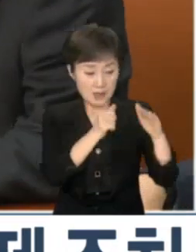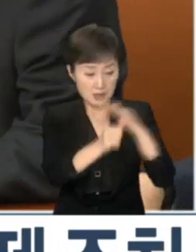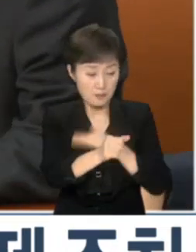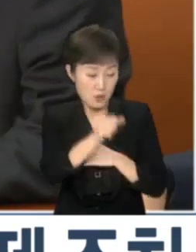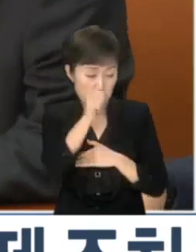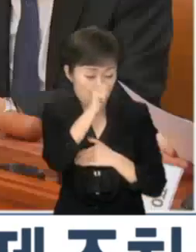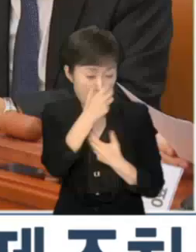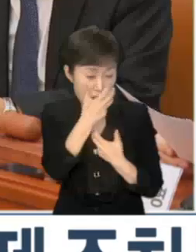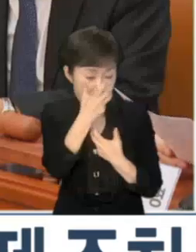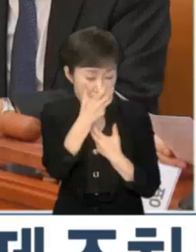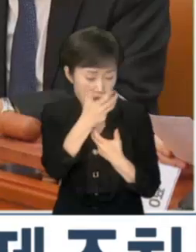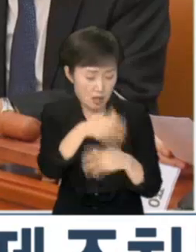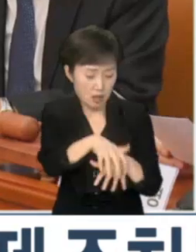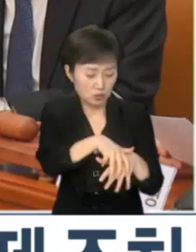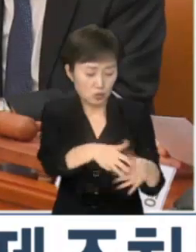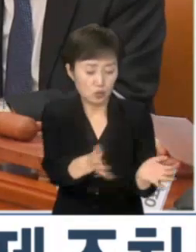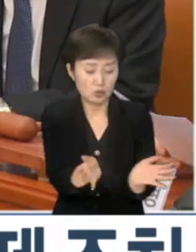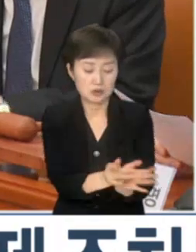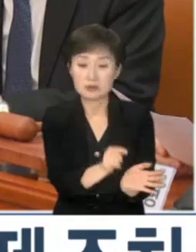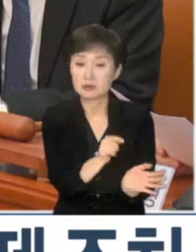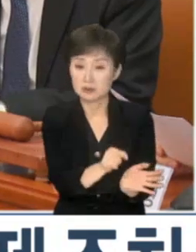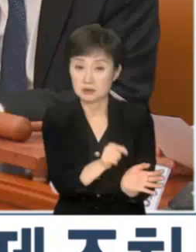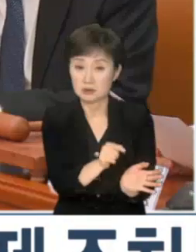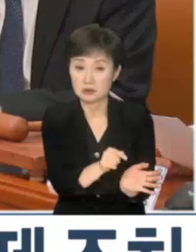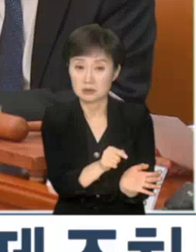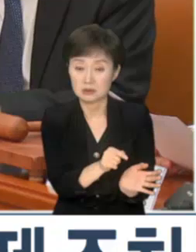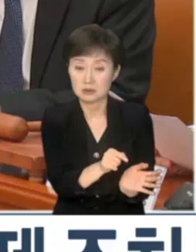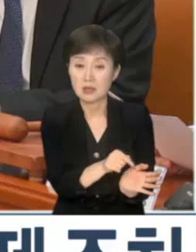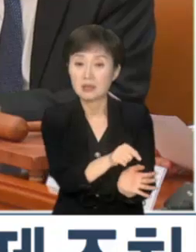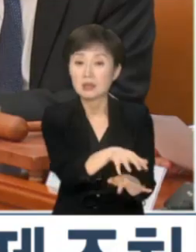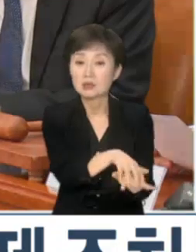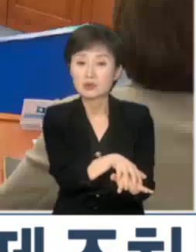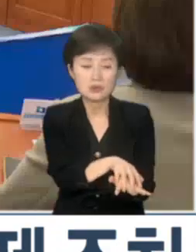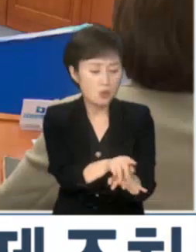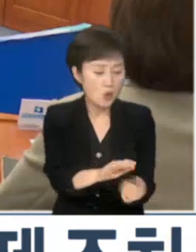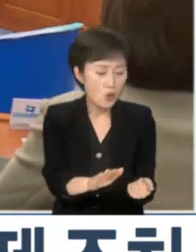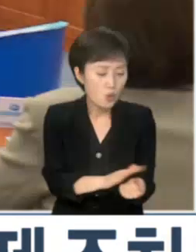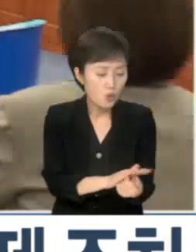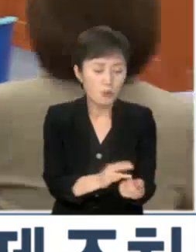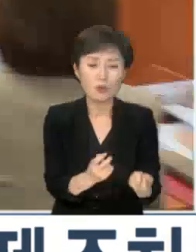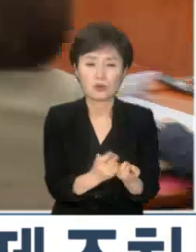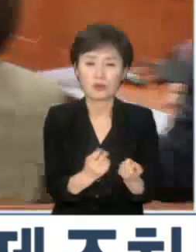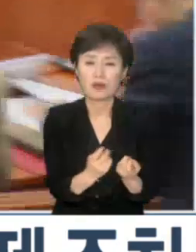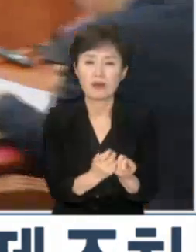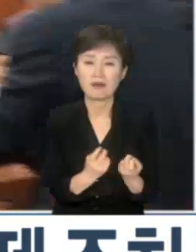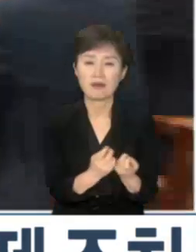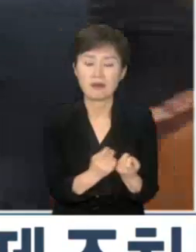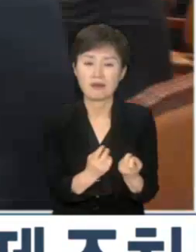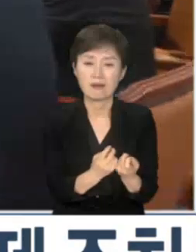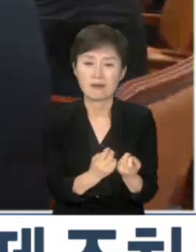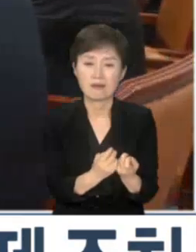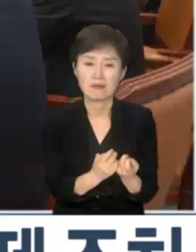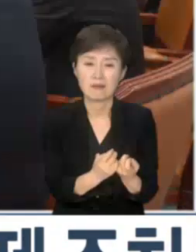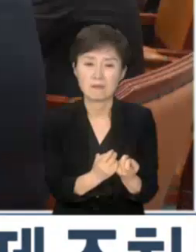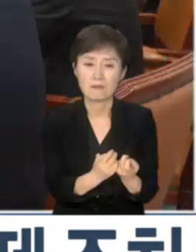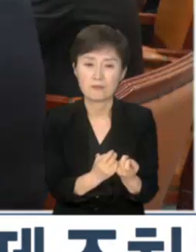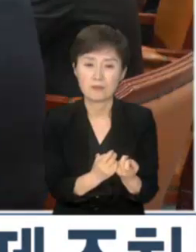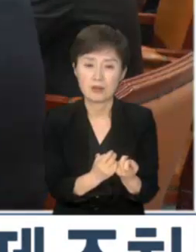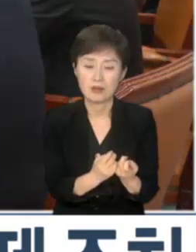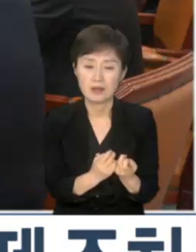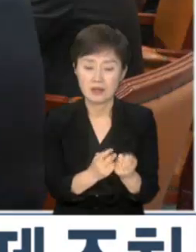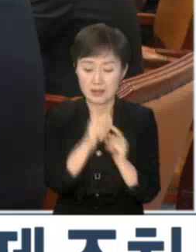개딸들, 이재명 대표를 지지하는 강성 그 개딸들을 어떻게 그러면 처리할 것인지. 그리고 앞으로